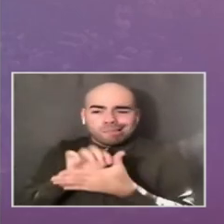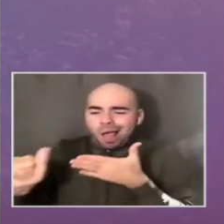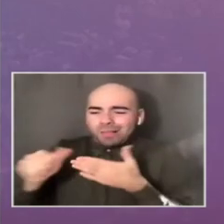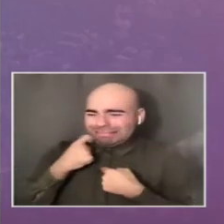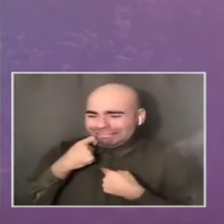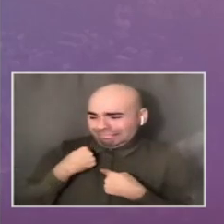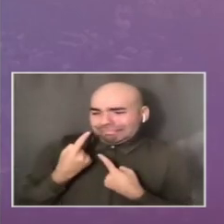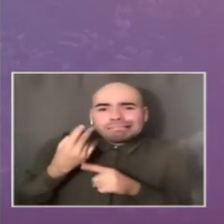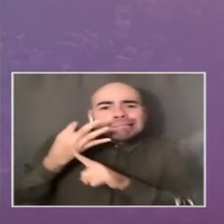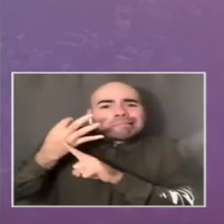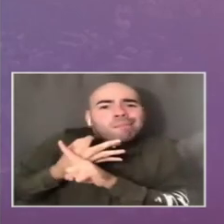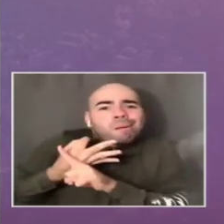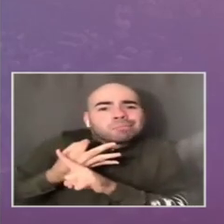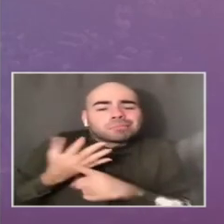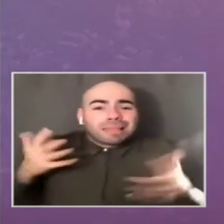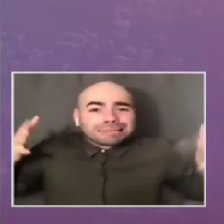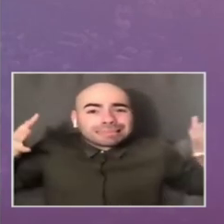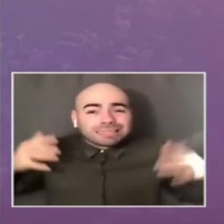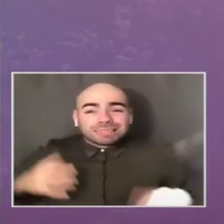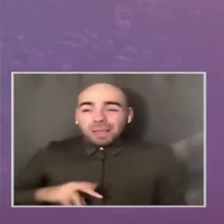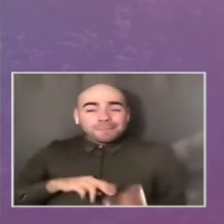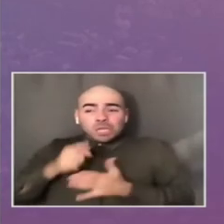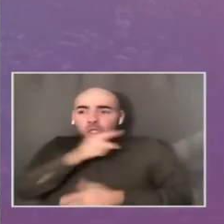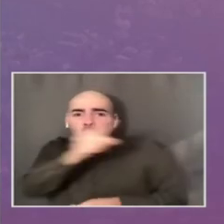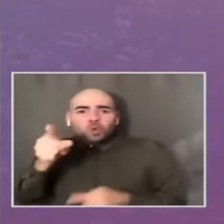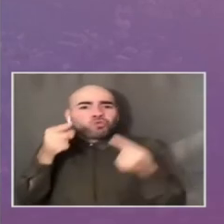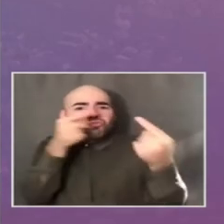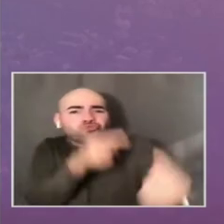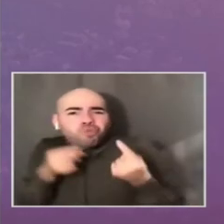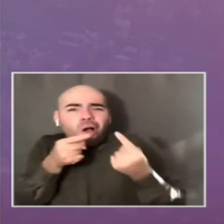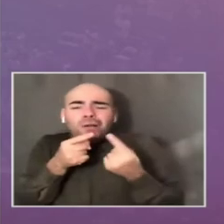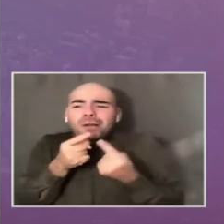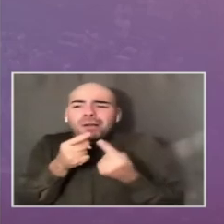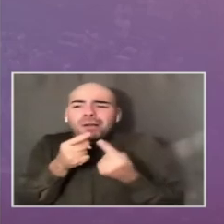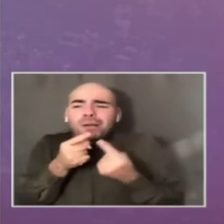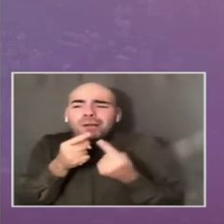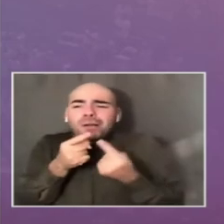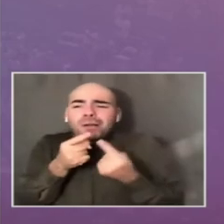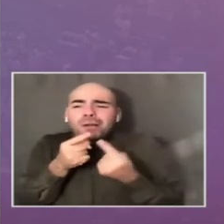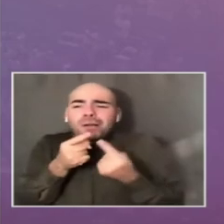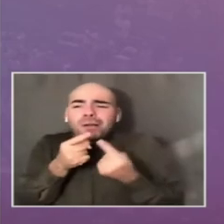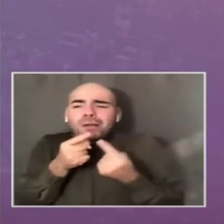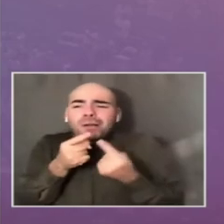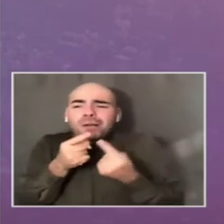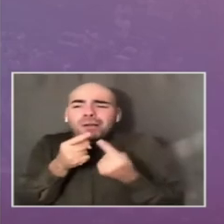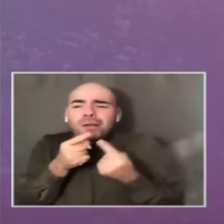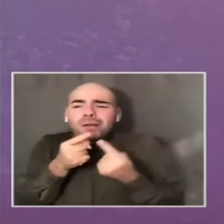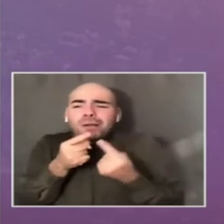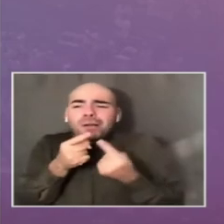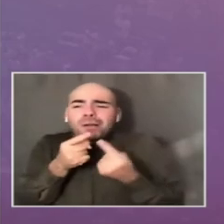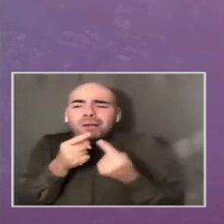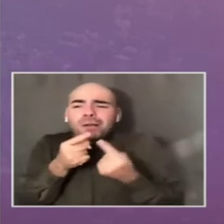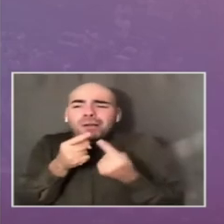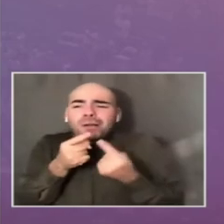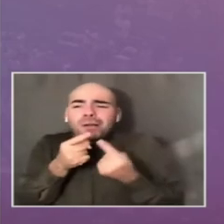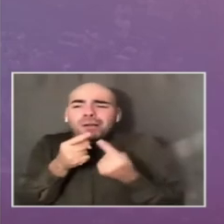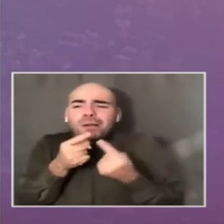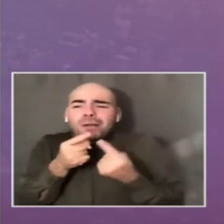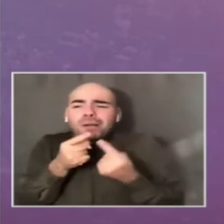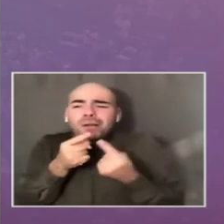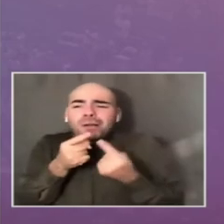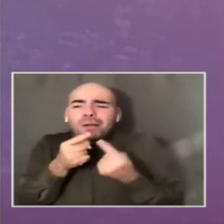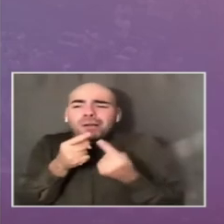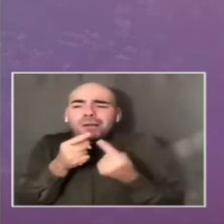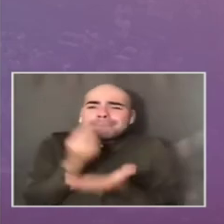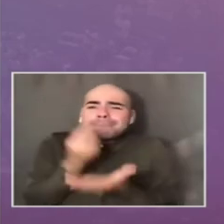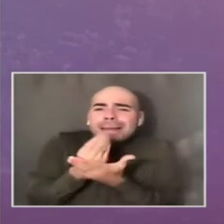as you get lucky propre et donc les autres vous avez rien eu vous essayez de